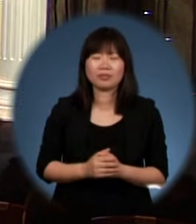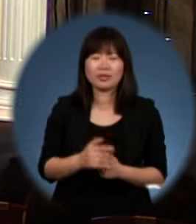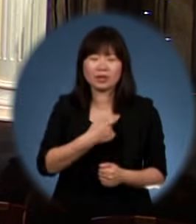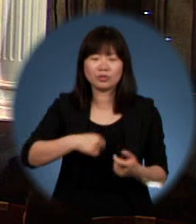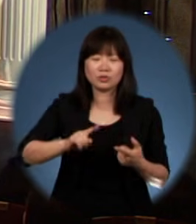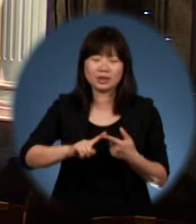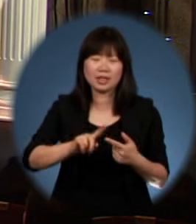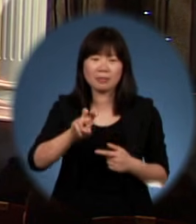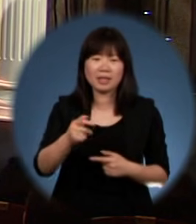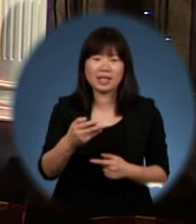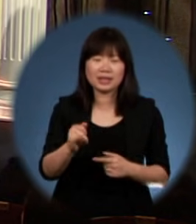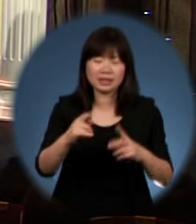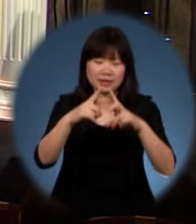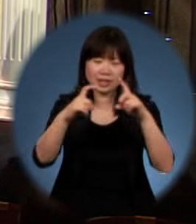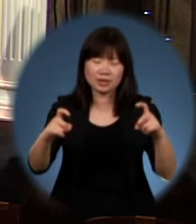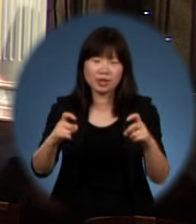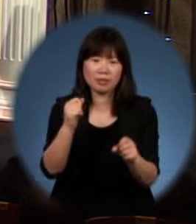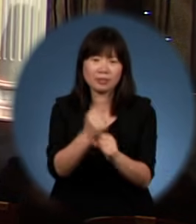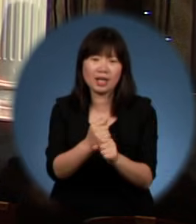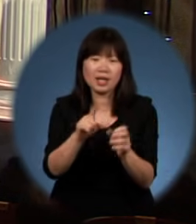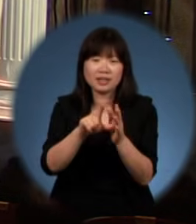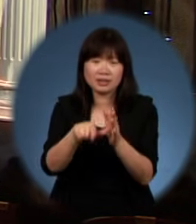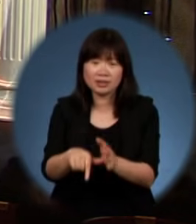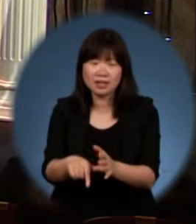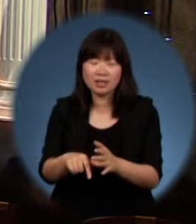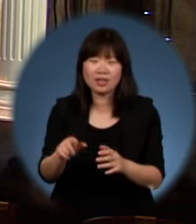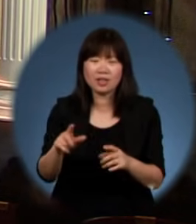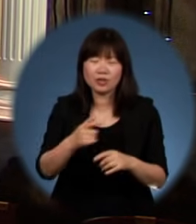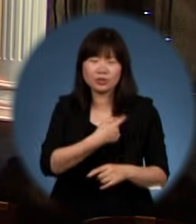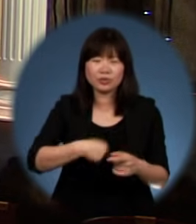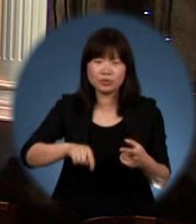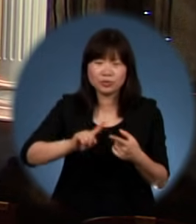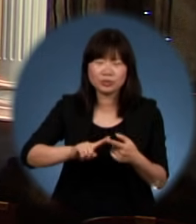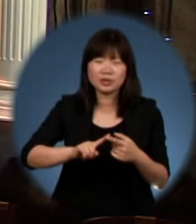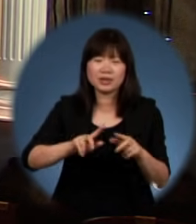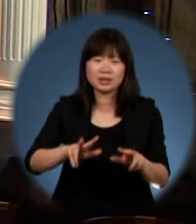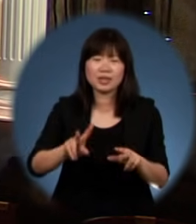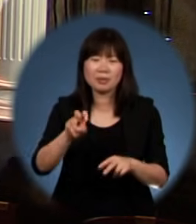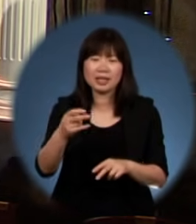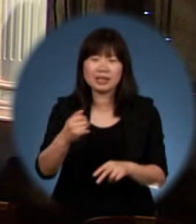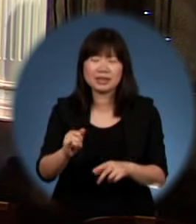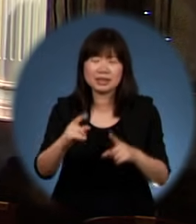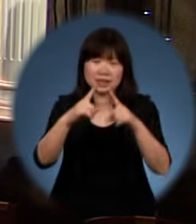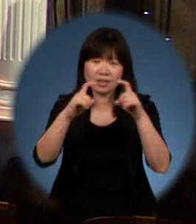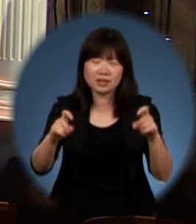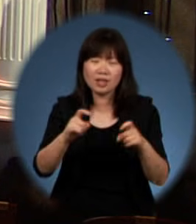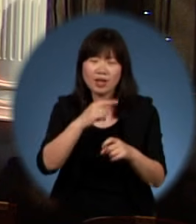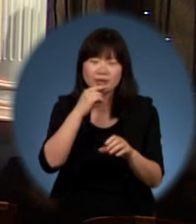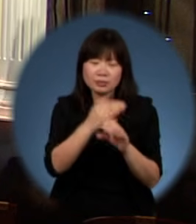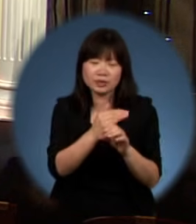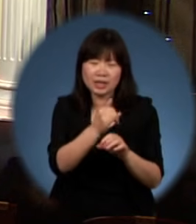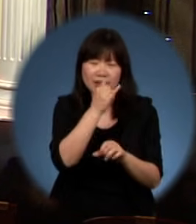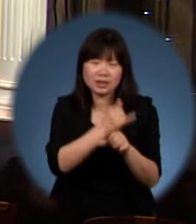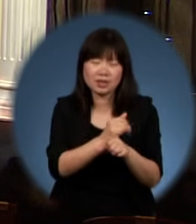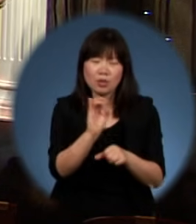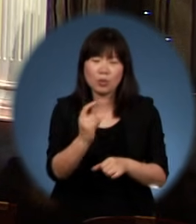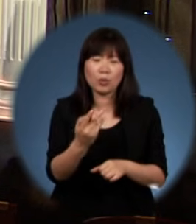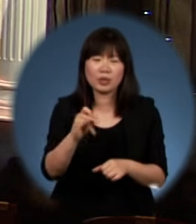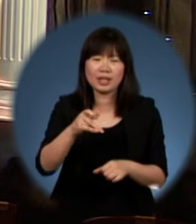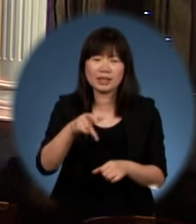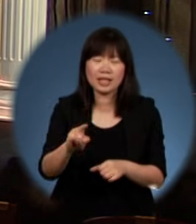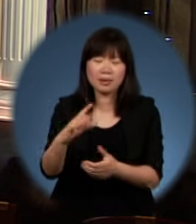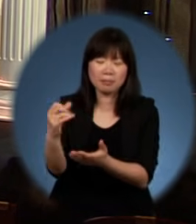중국이 만리장성을 쌓던 그 때 중국이 말리자 성 이북에 있는 오라 케드 를